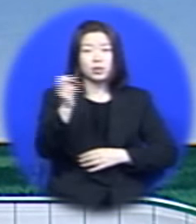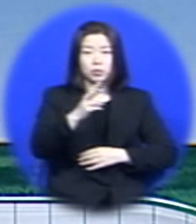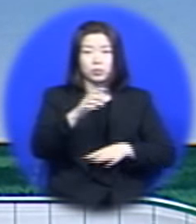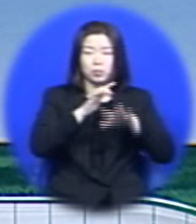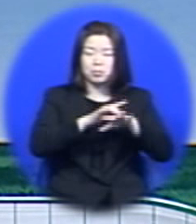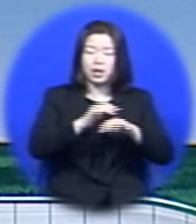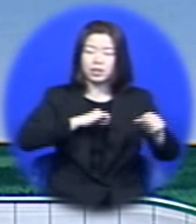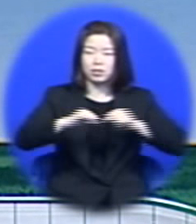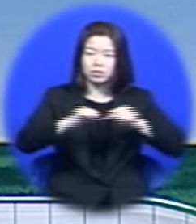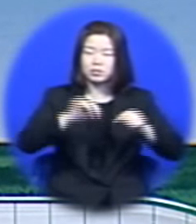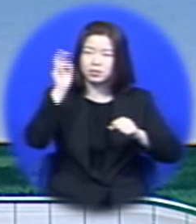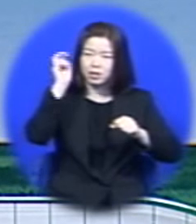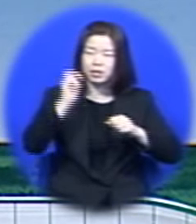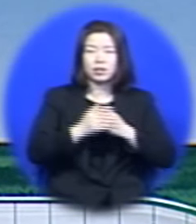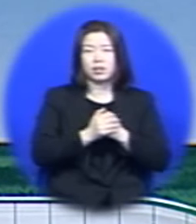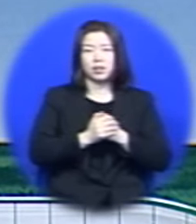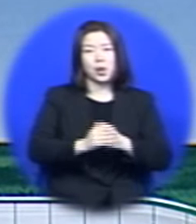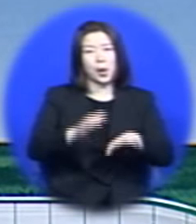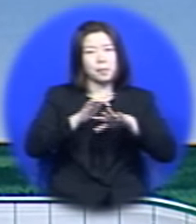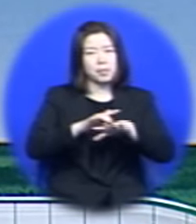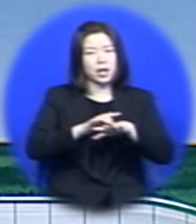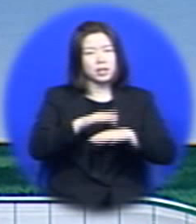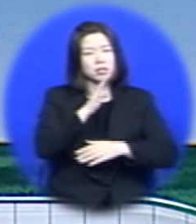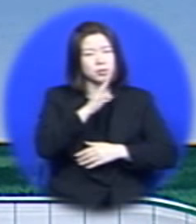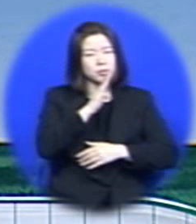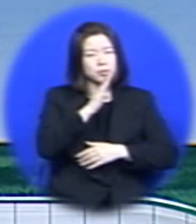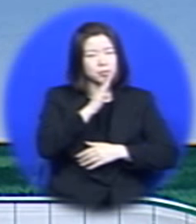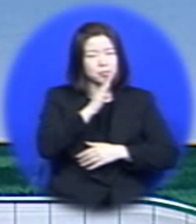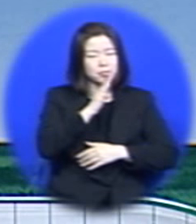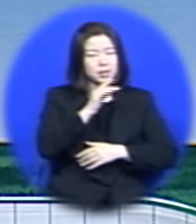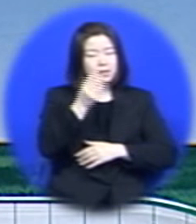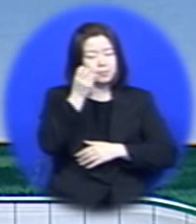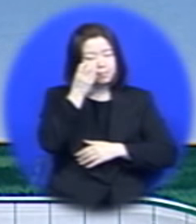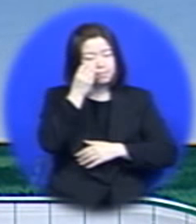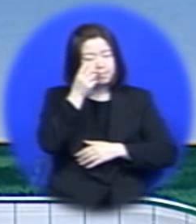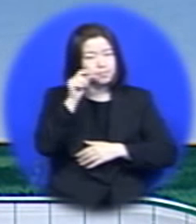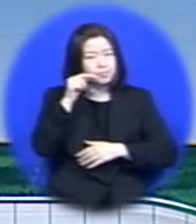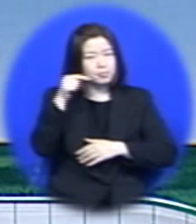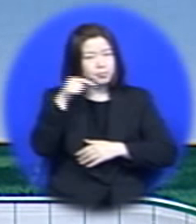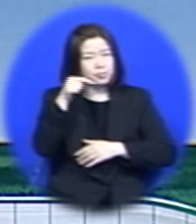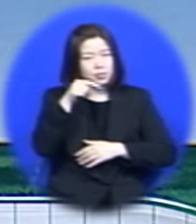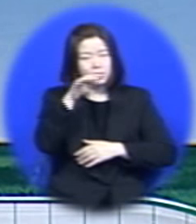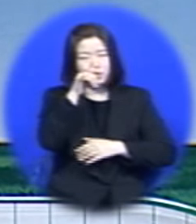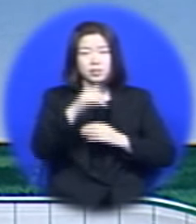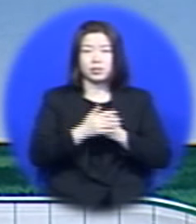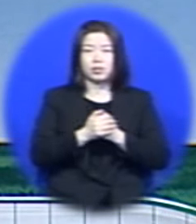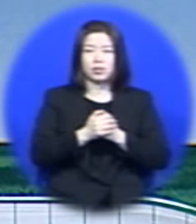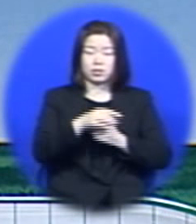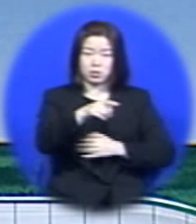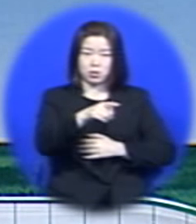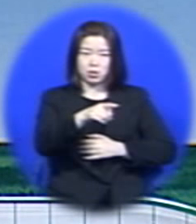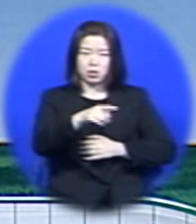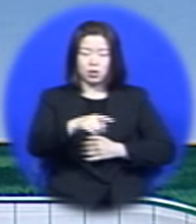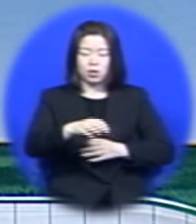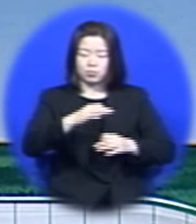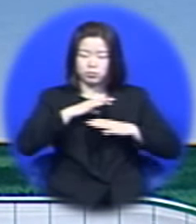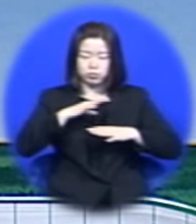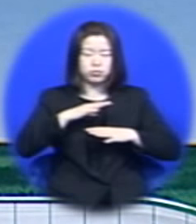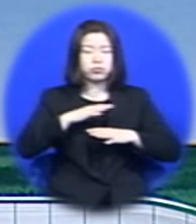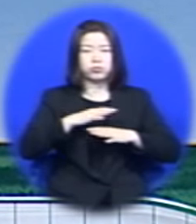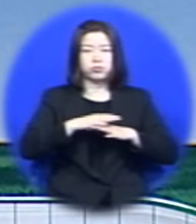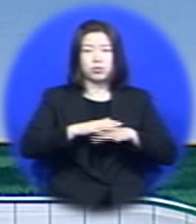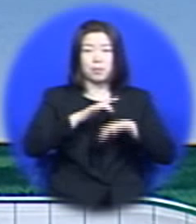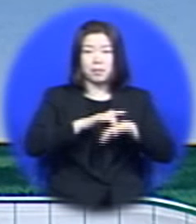역사구나. 마귀는요, 참 교묘합니다. 야, 이것도 무서운 마귀 역사구나. 그래서